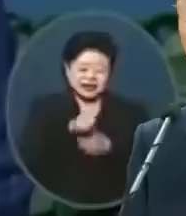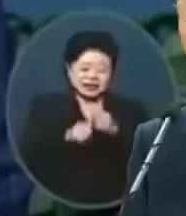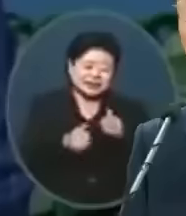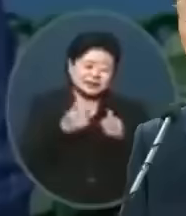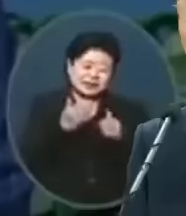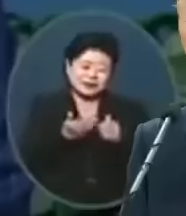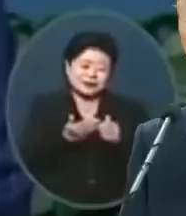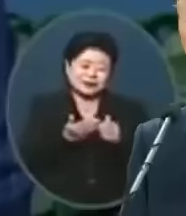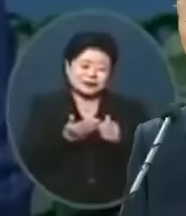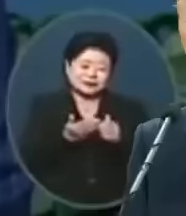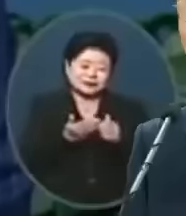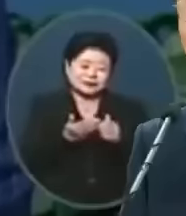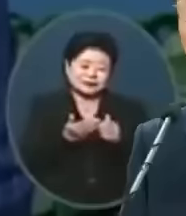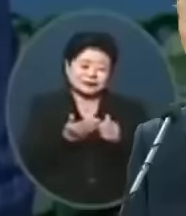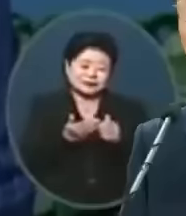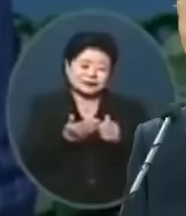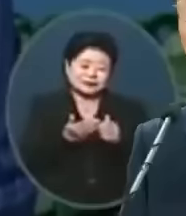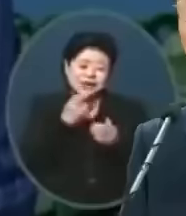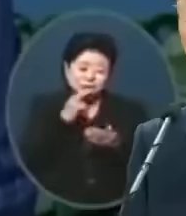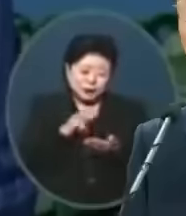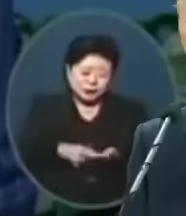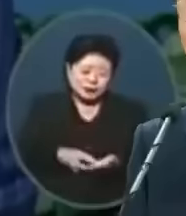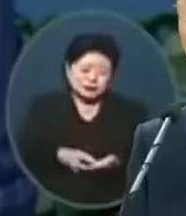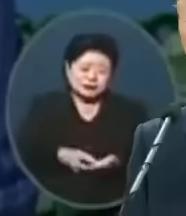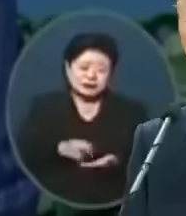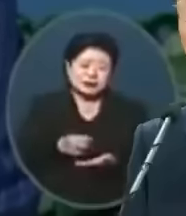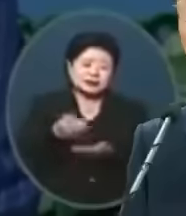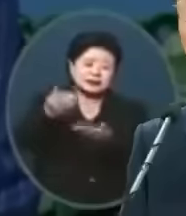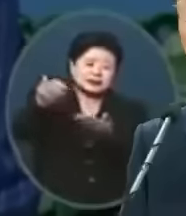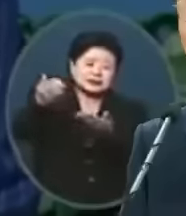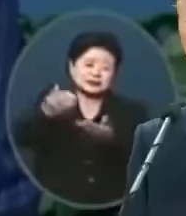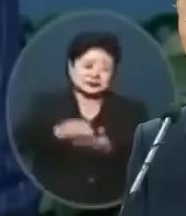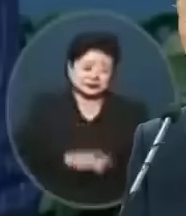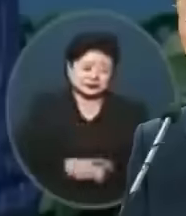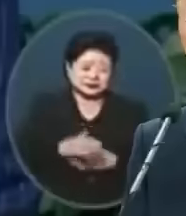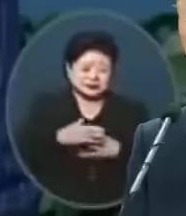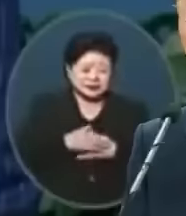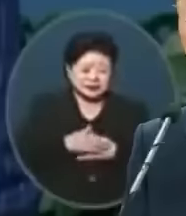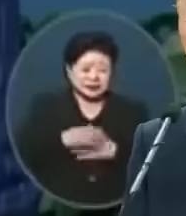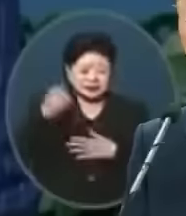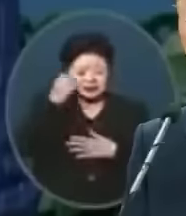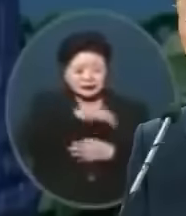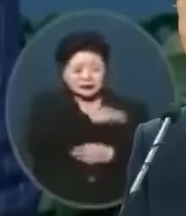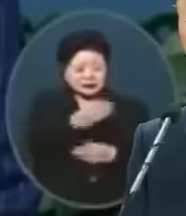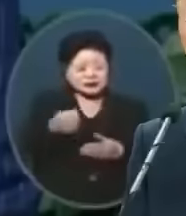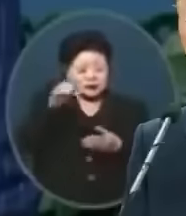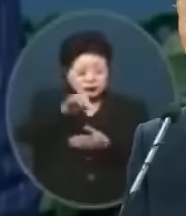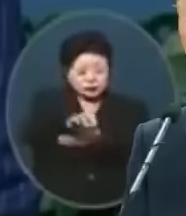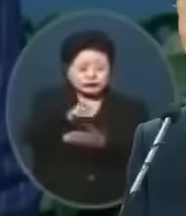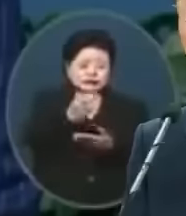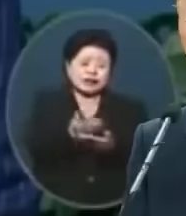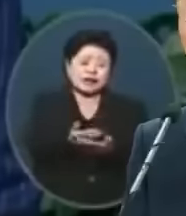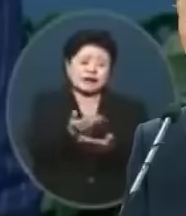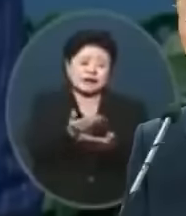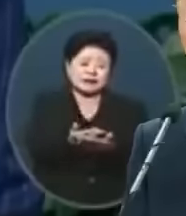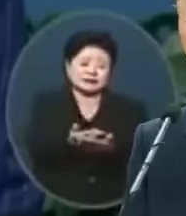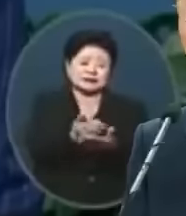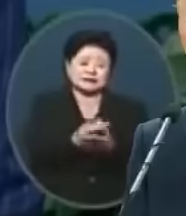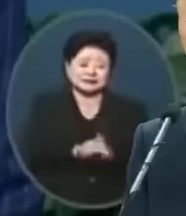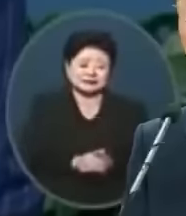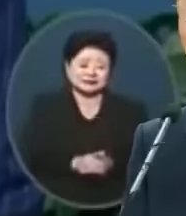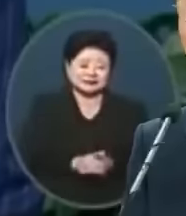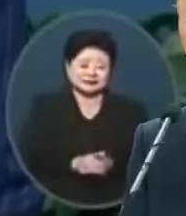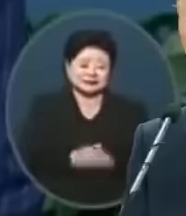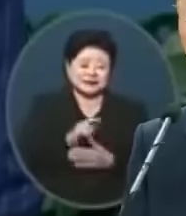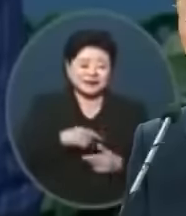하나님께서 이 편지를 받으시게 되면 얼른 나에게 성령의 능력을 부어주십시오.